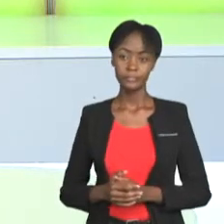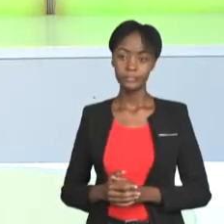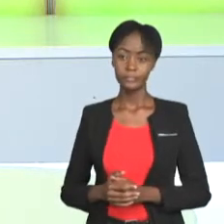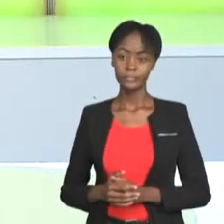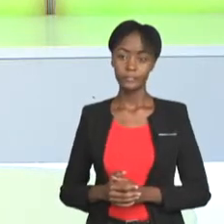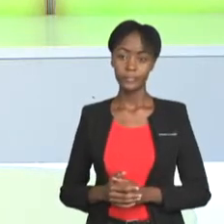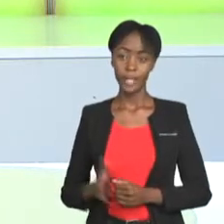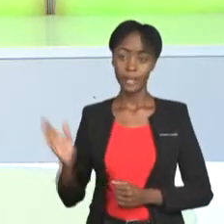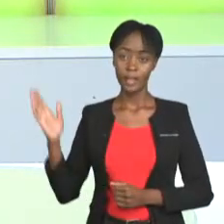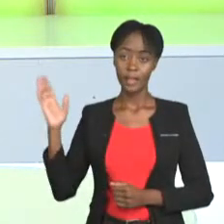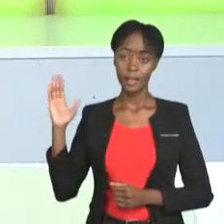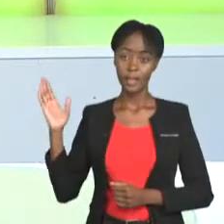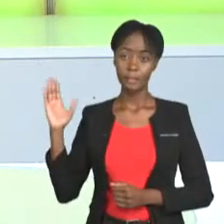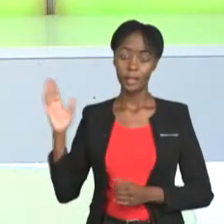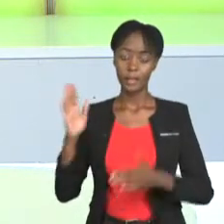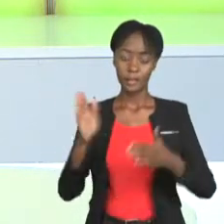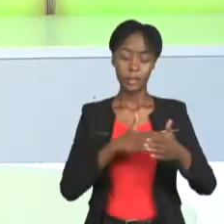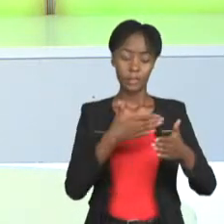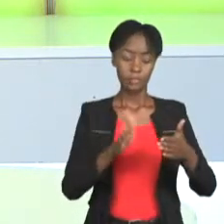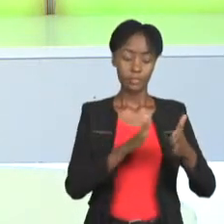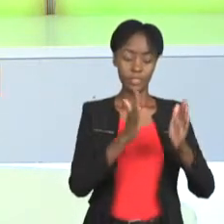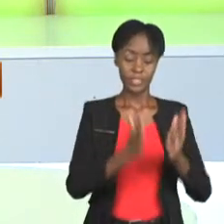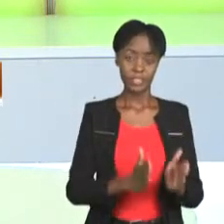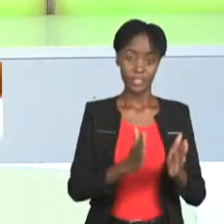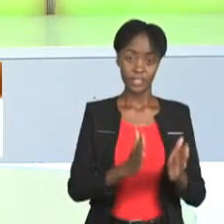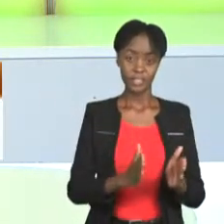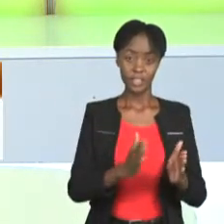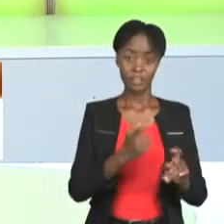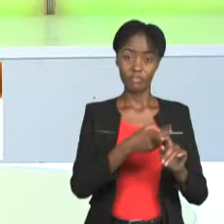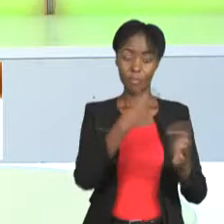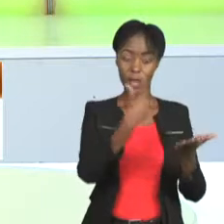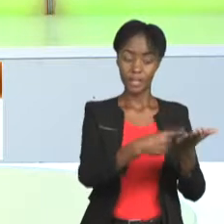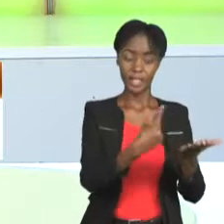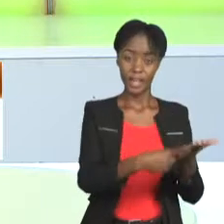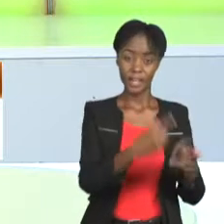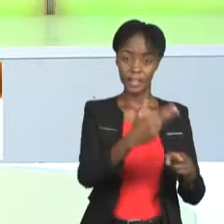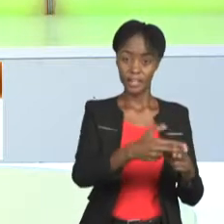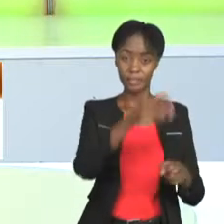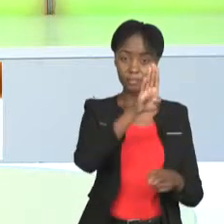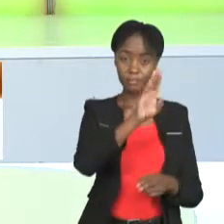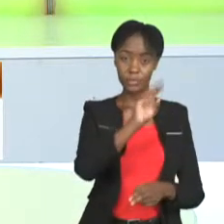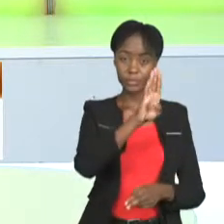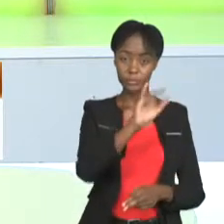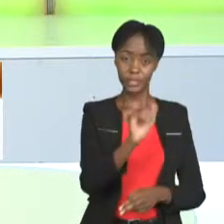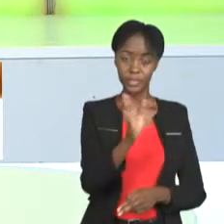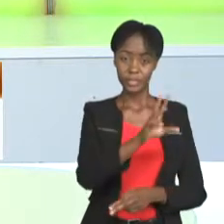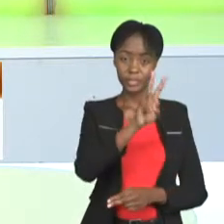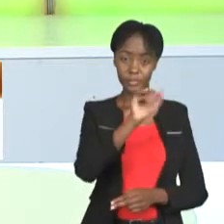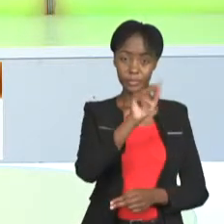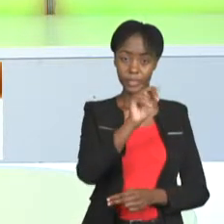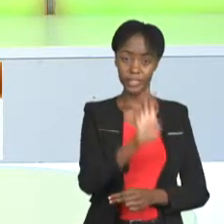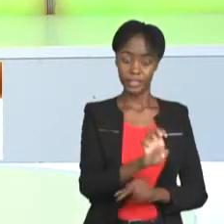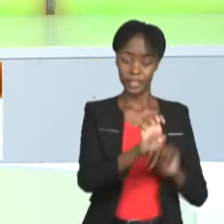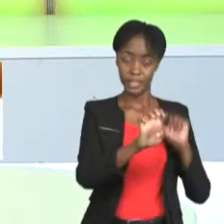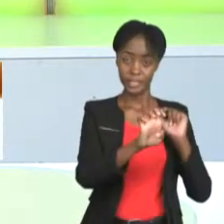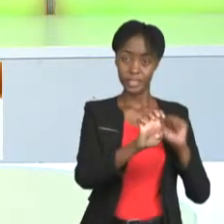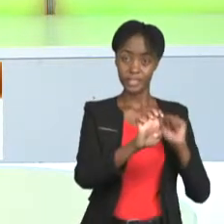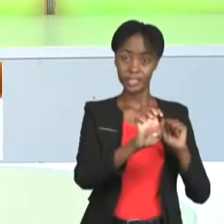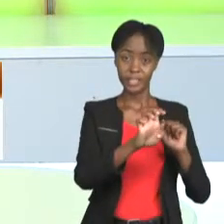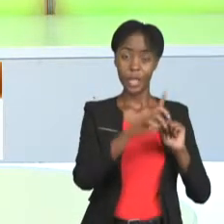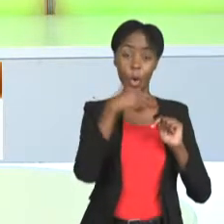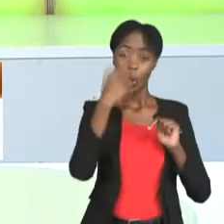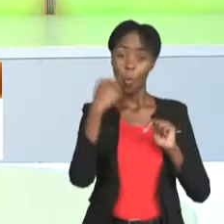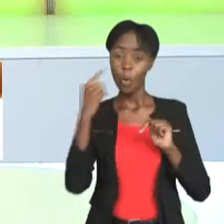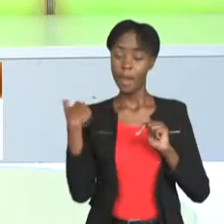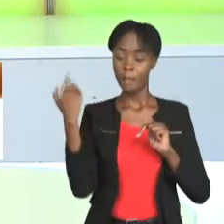za kimataifa ambapo mwanamuziki aliyegeuka kuwa mwanasiasa Robert Kyagulanyi almaarufu Bobi Wine na aliyeibuka